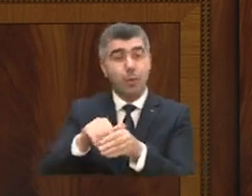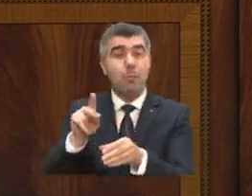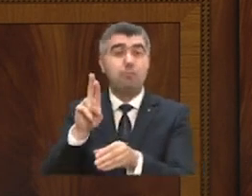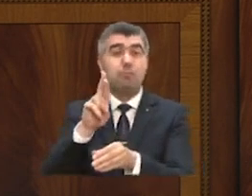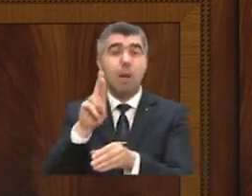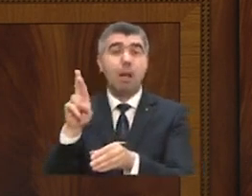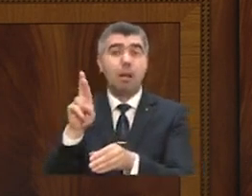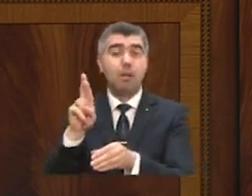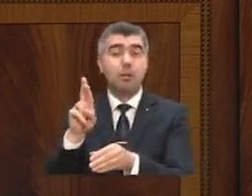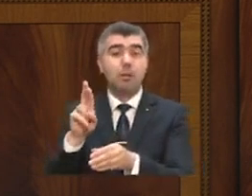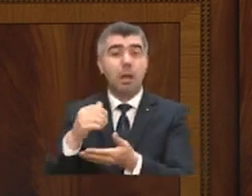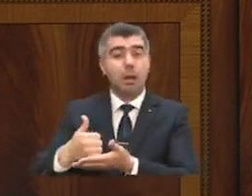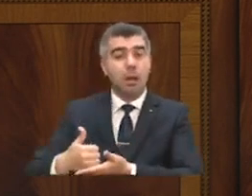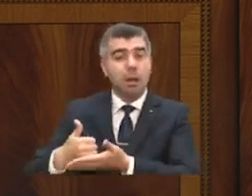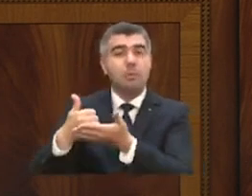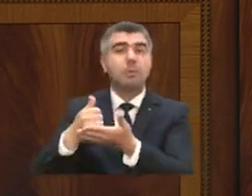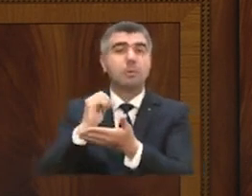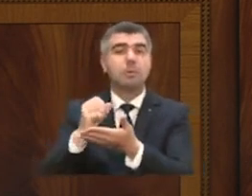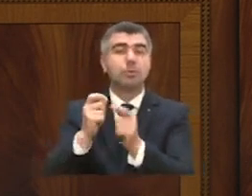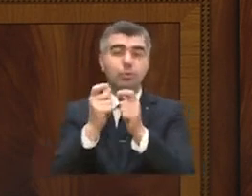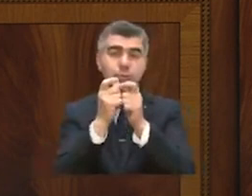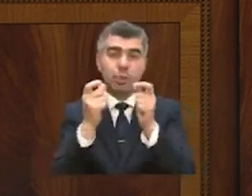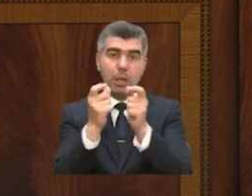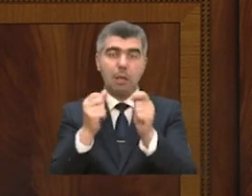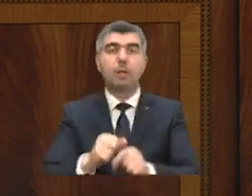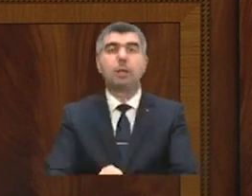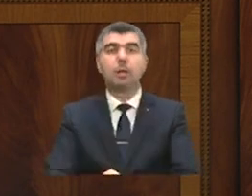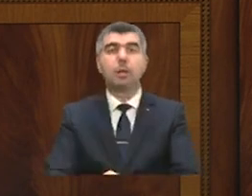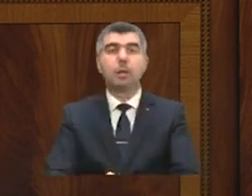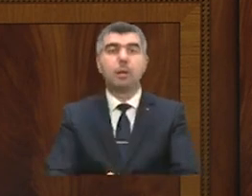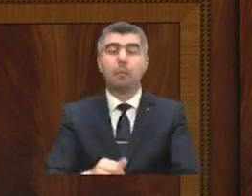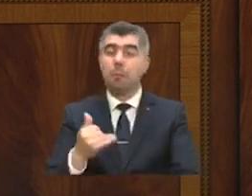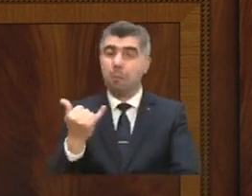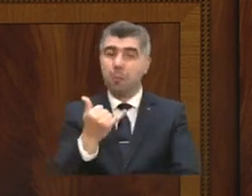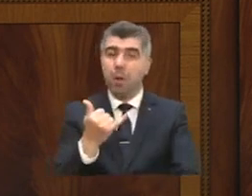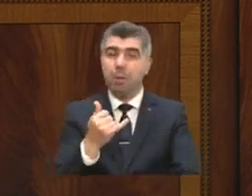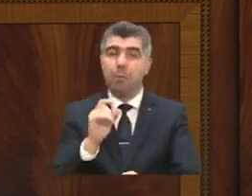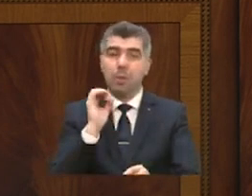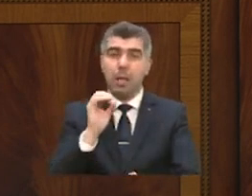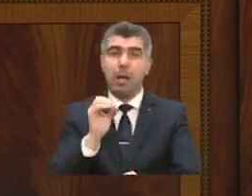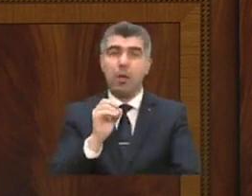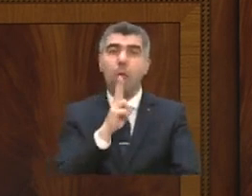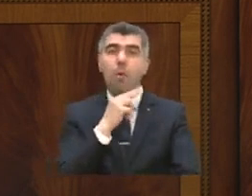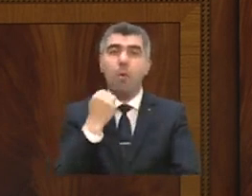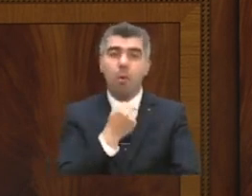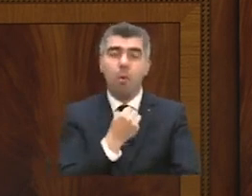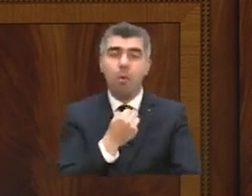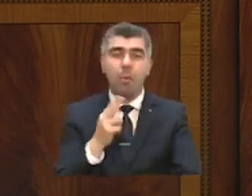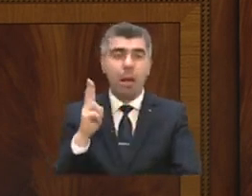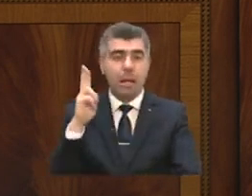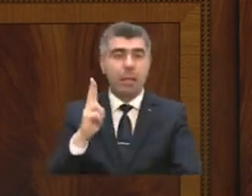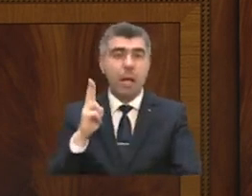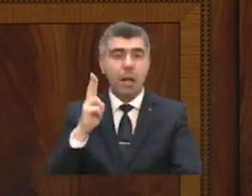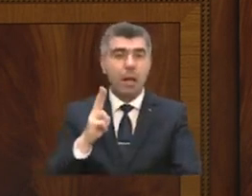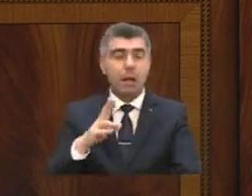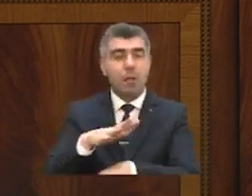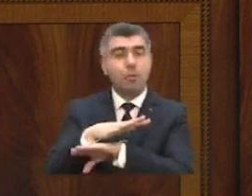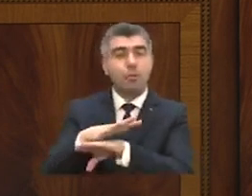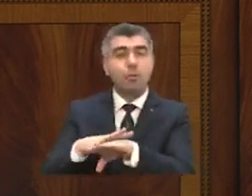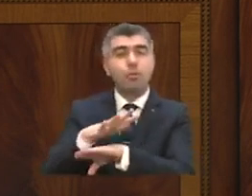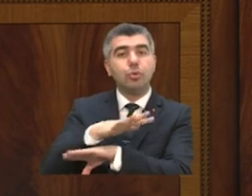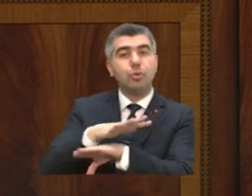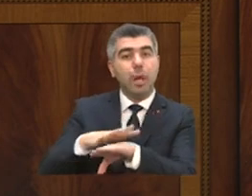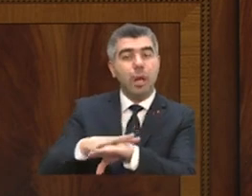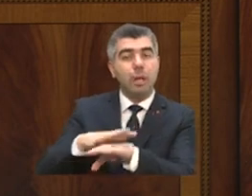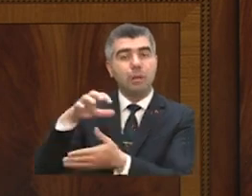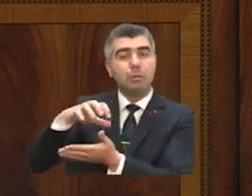كما ستعمل الحكومة على مواصلة تنزيل برنامج أوراش الذي تم إطلاقه في كل الجهات